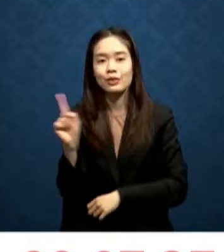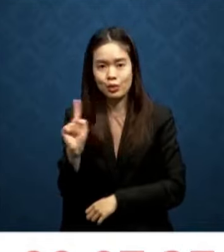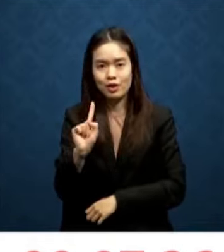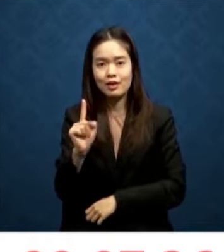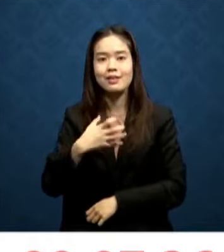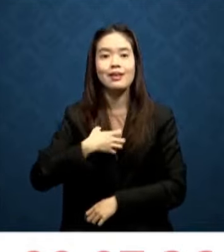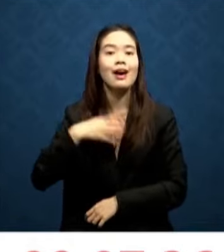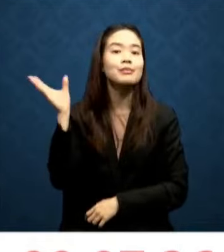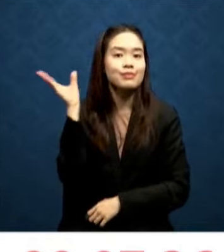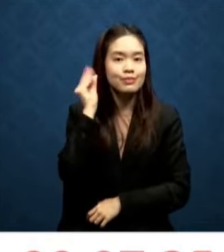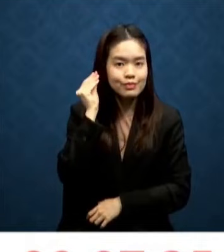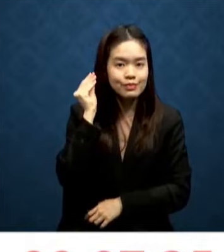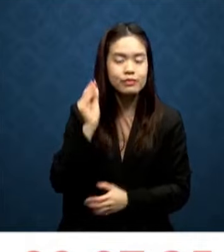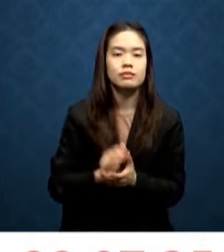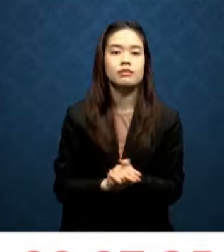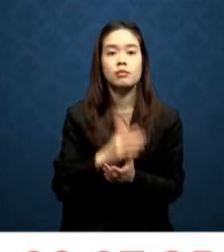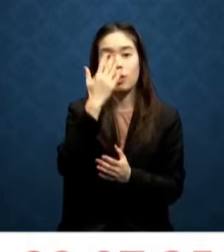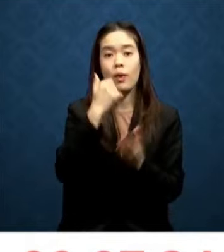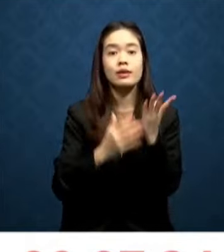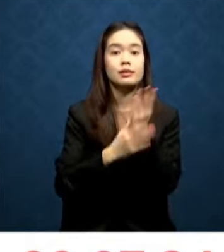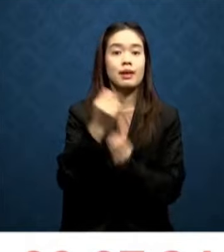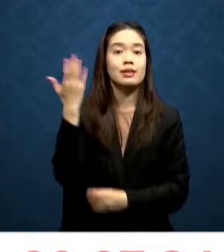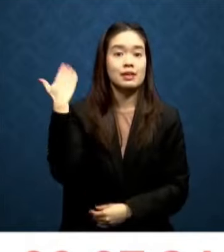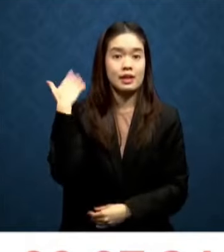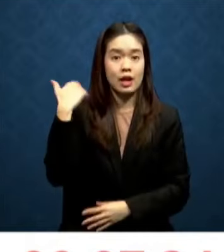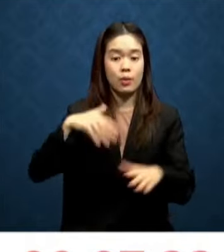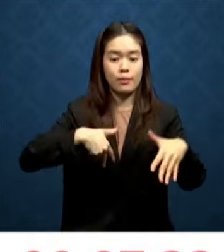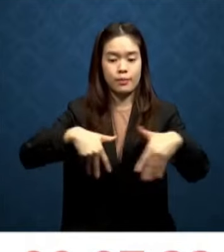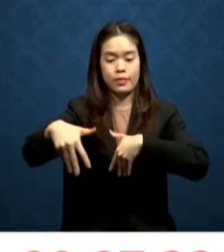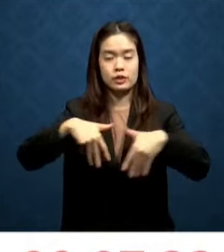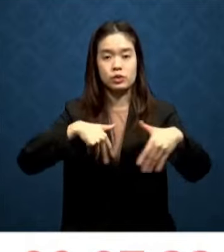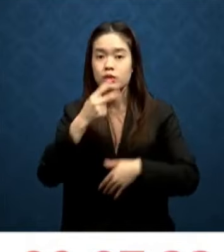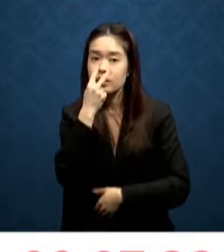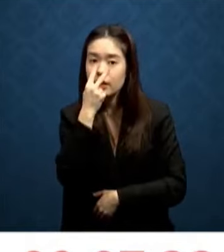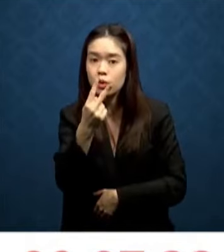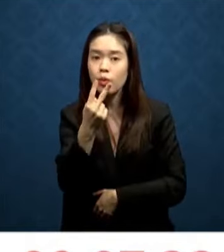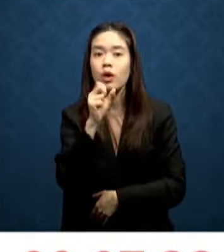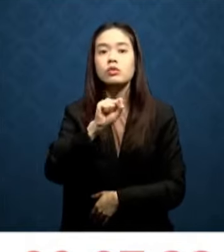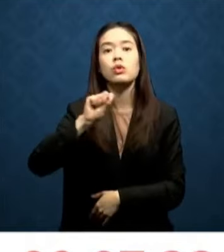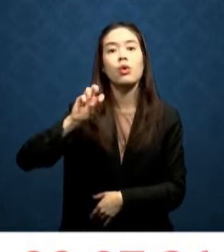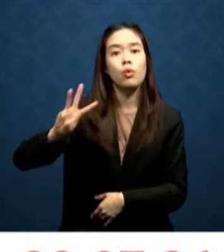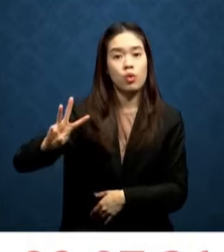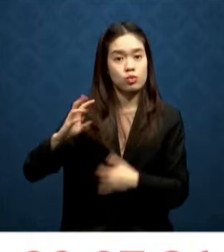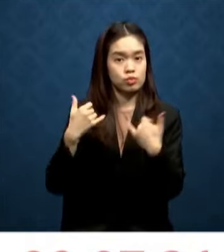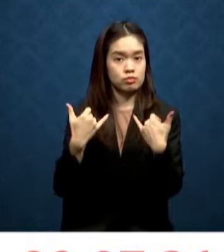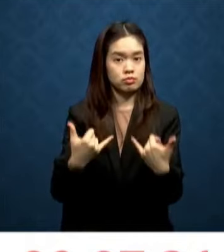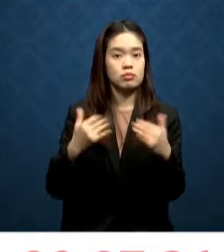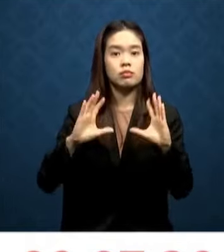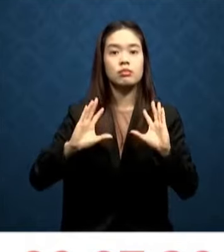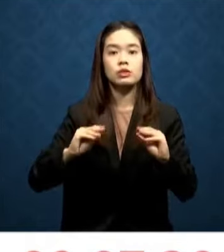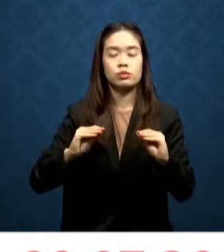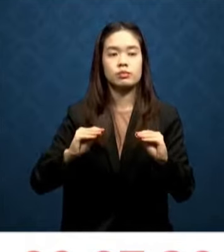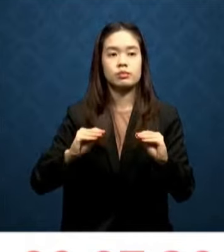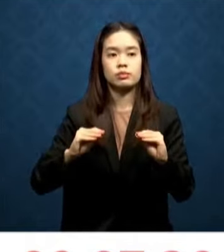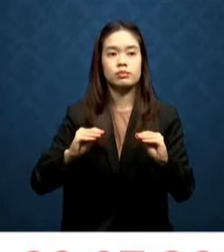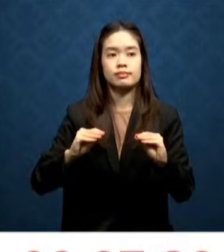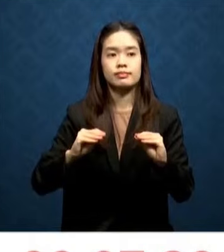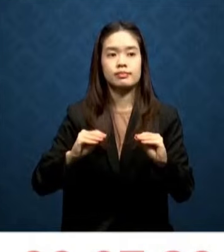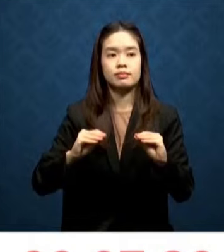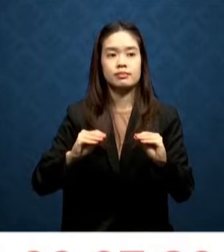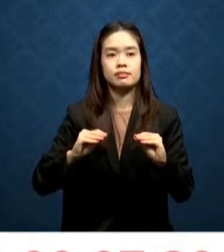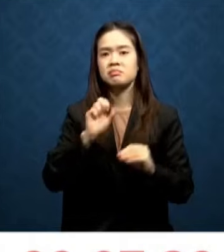เมื่อสัปดาห์ที่ผ่านมาประชาชนจำนวนมากเห็นว่าวุฒิสภาแห่งนี้เป็นวุฒิสภา